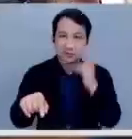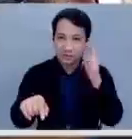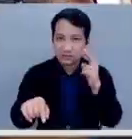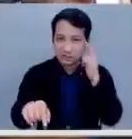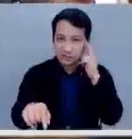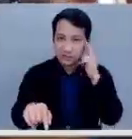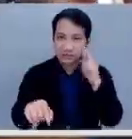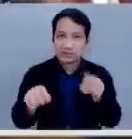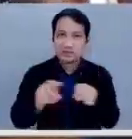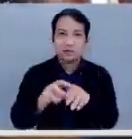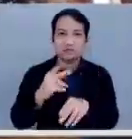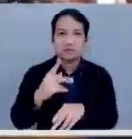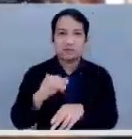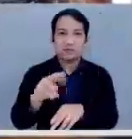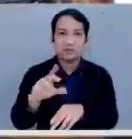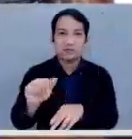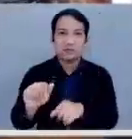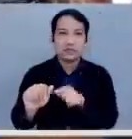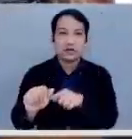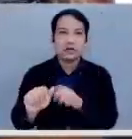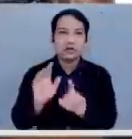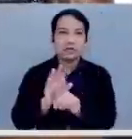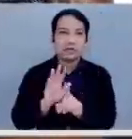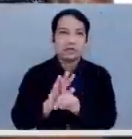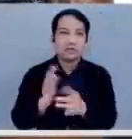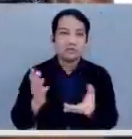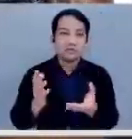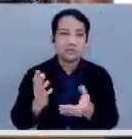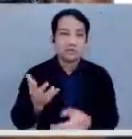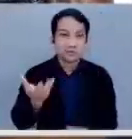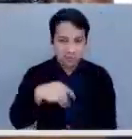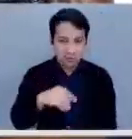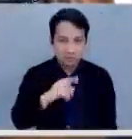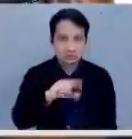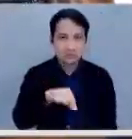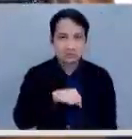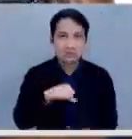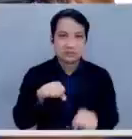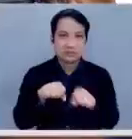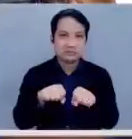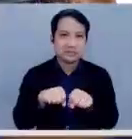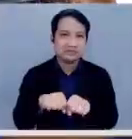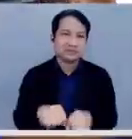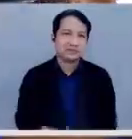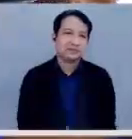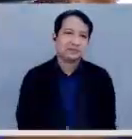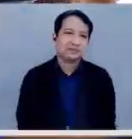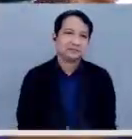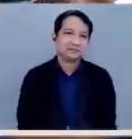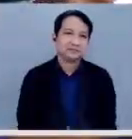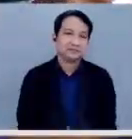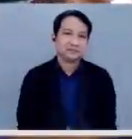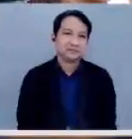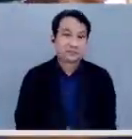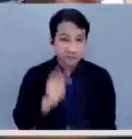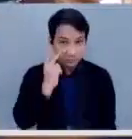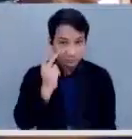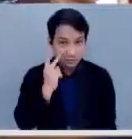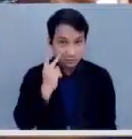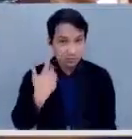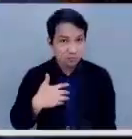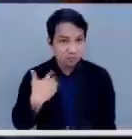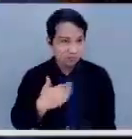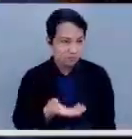Marikina ay kilalang kilala para sa mga dekalidad na sapatos. Yes. Tama. At nakita natin, napakaganda ng mga